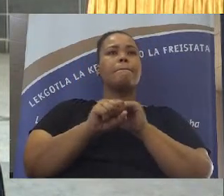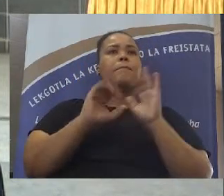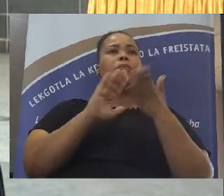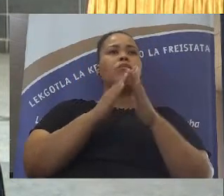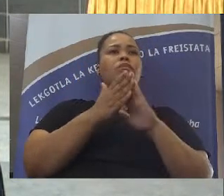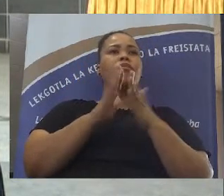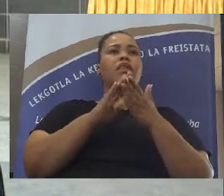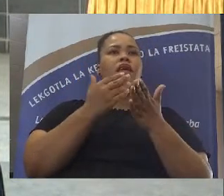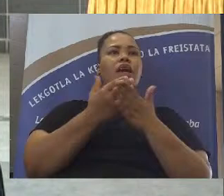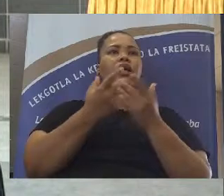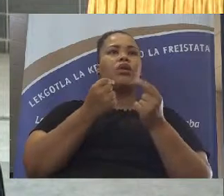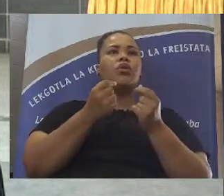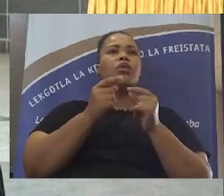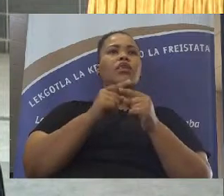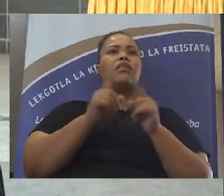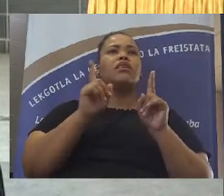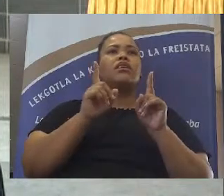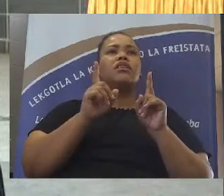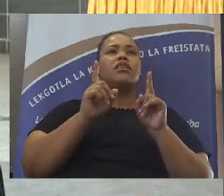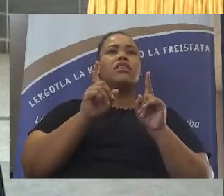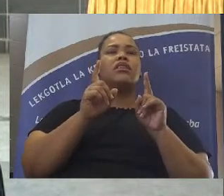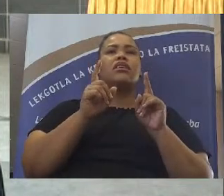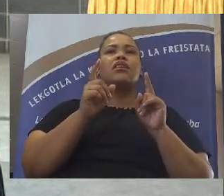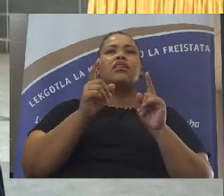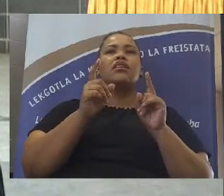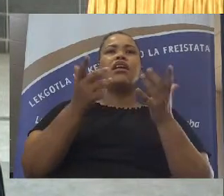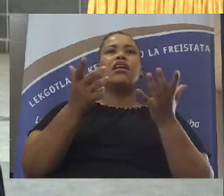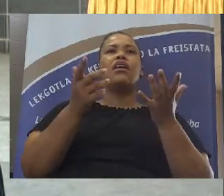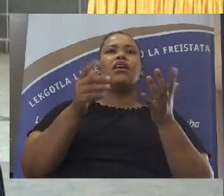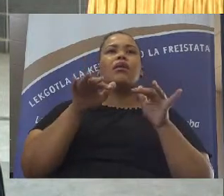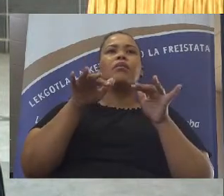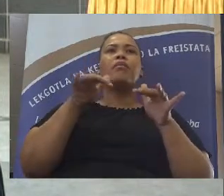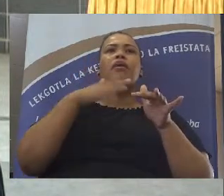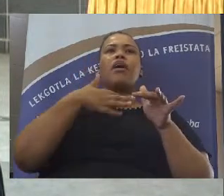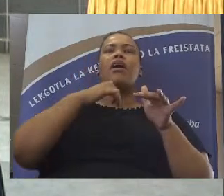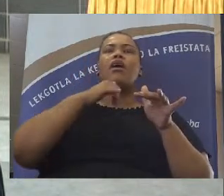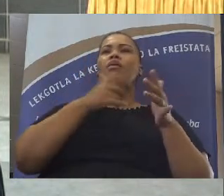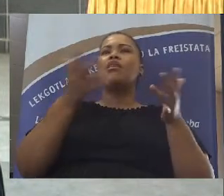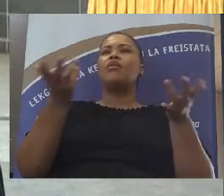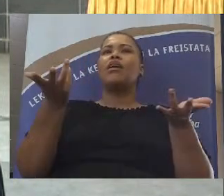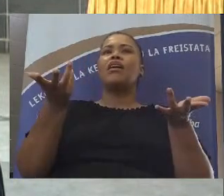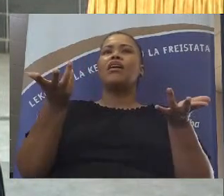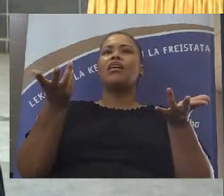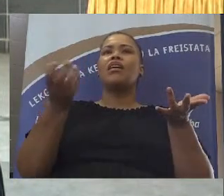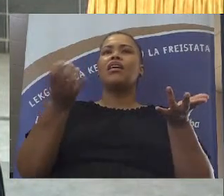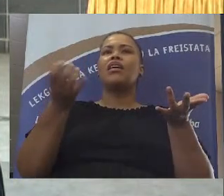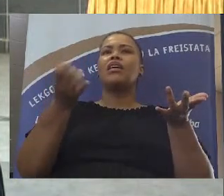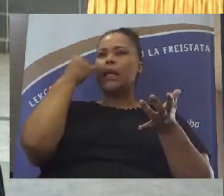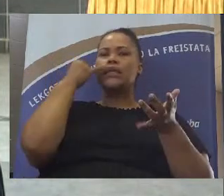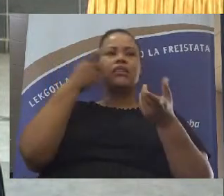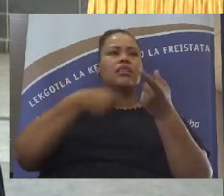communities 'n verskil kan maak. Ek meen, want toe gaan ons mense, al wat hulle kan doen is dwelms verkoop.